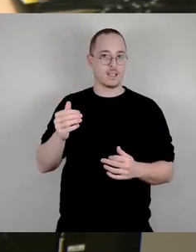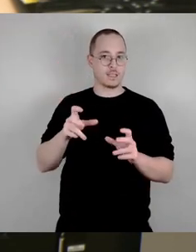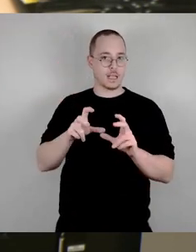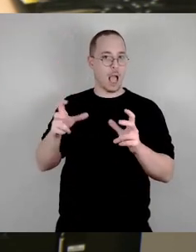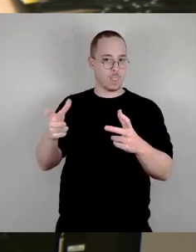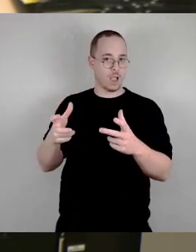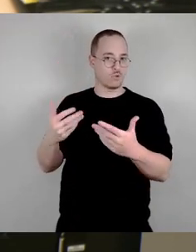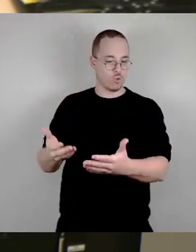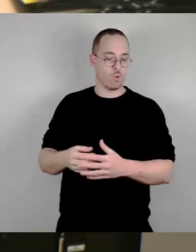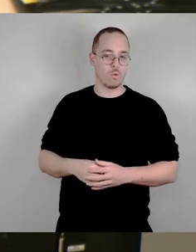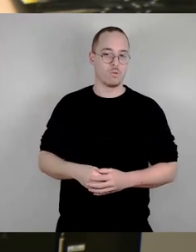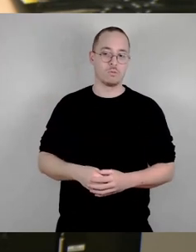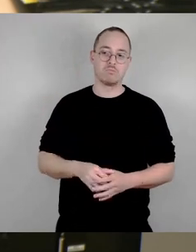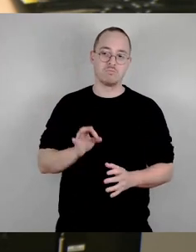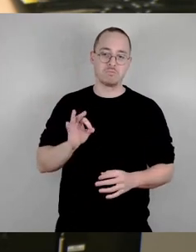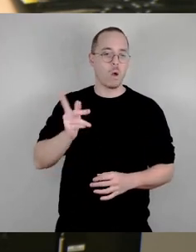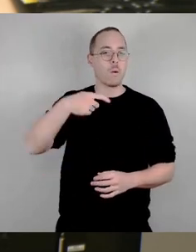Berlin, die unter anderem auch